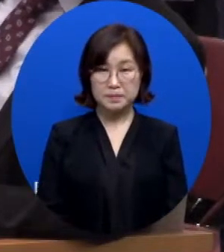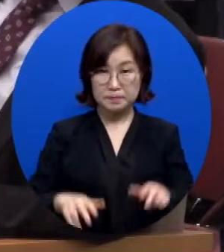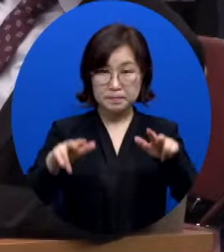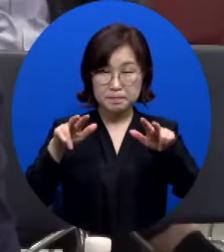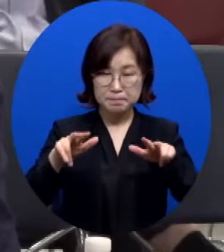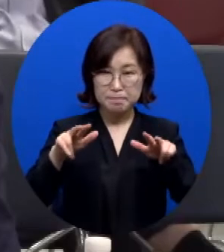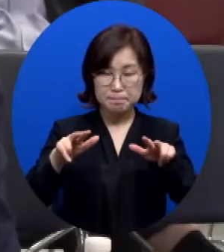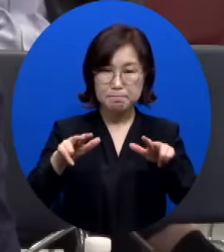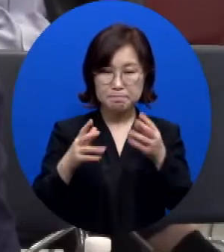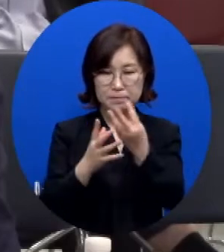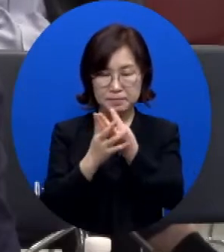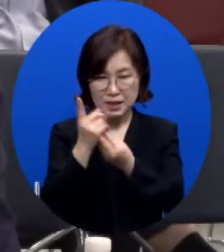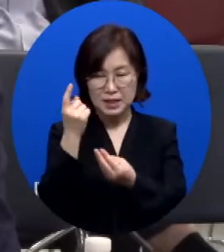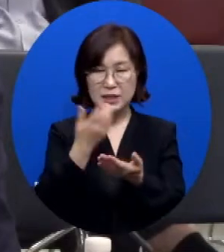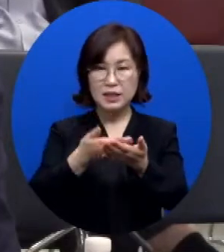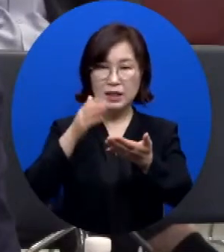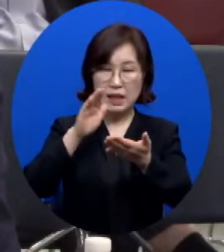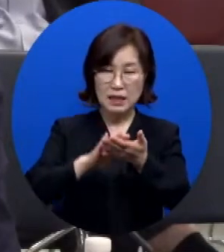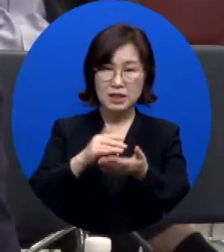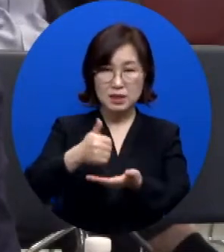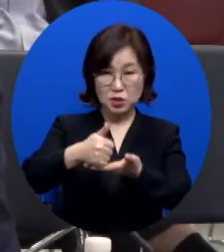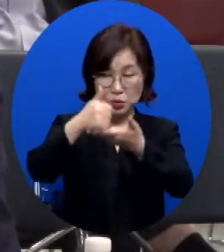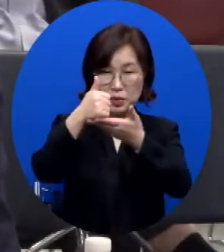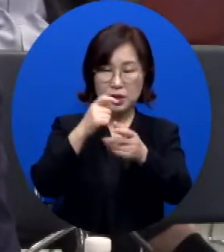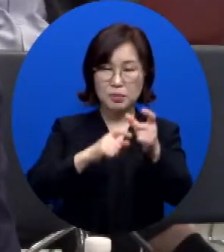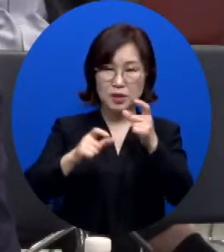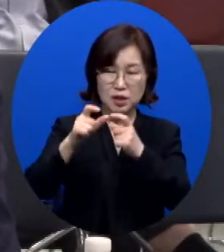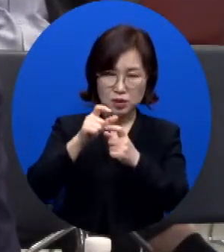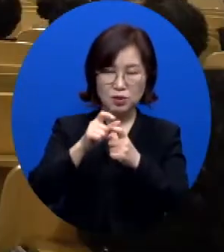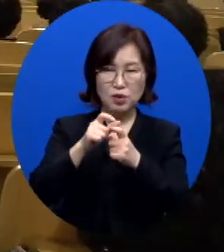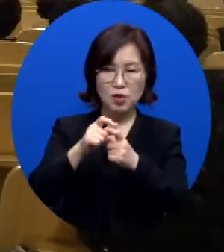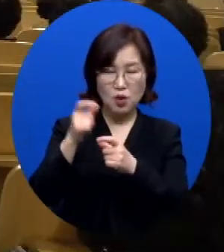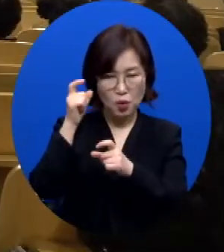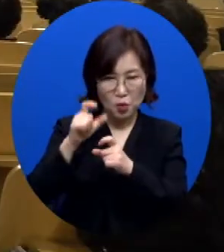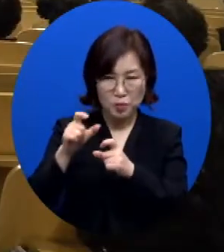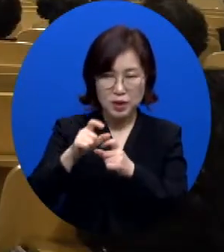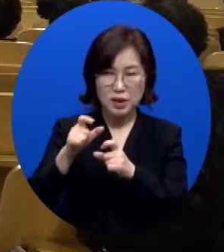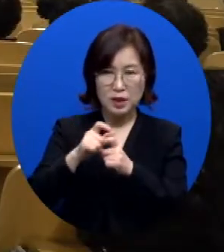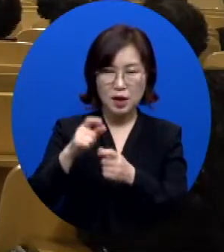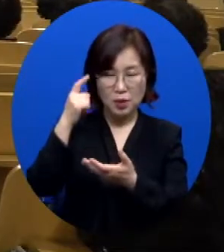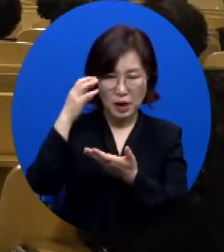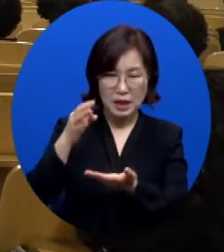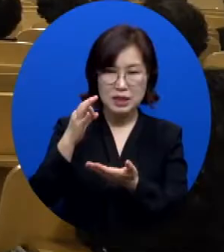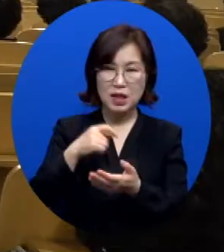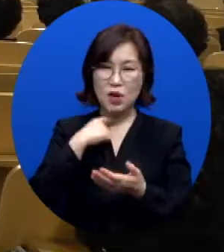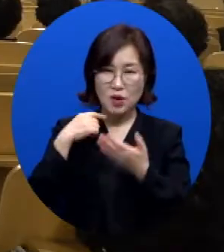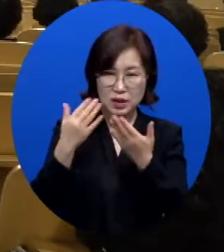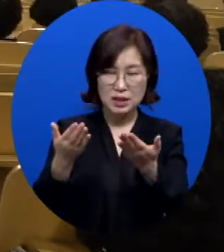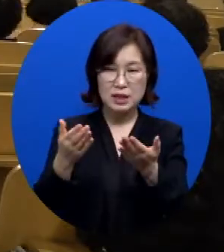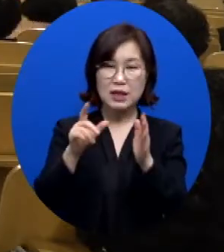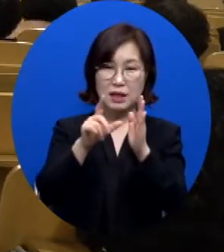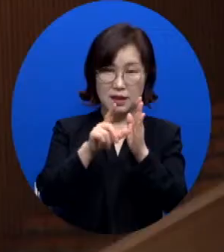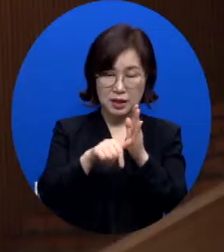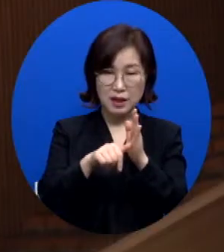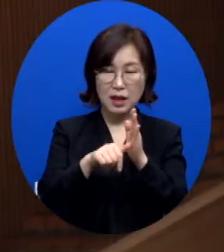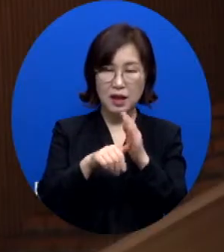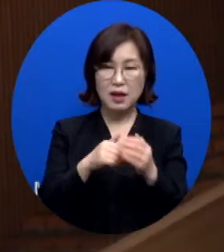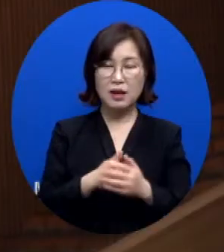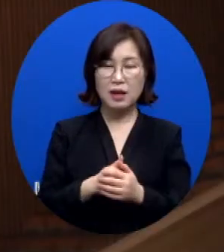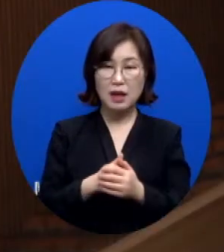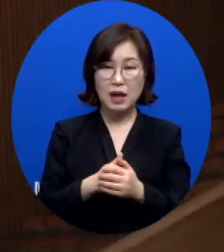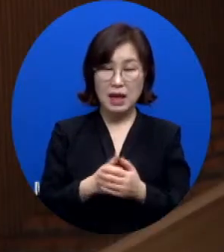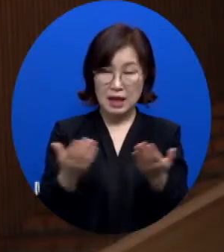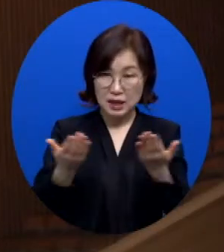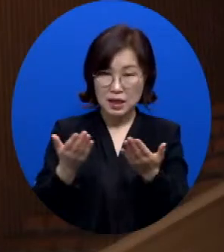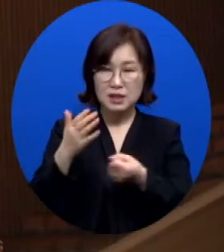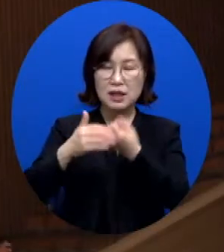지금이야말로 일치와 갱신, 섬김을 더욱 깊이 생각하고 이 가치에 더 헌신해야 할 때라며 한목협을 통해